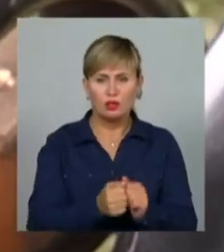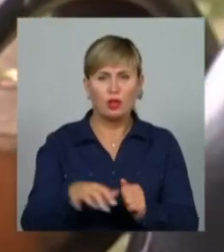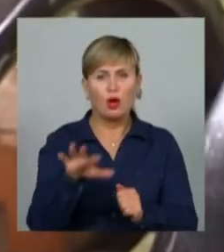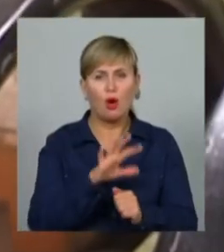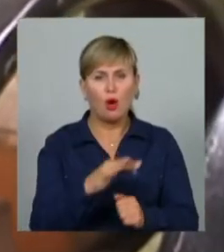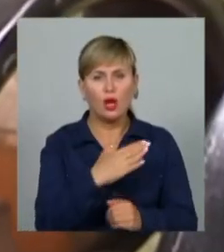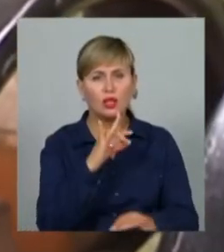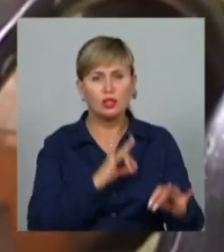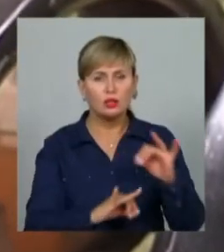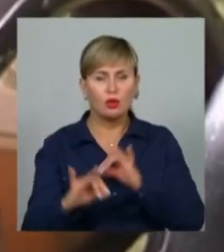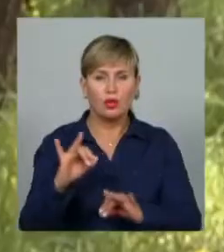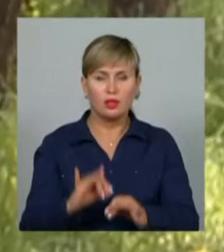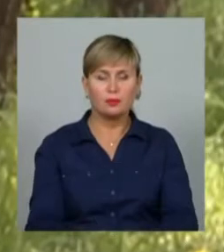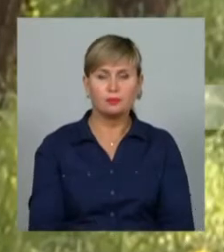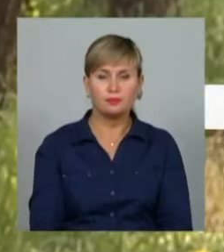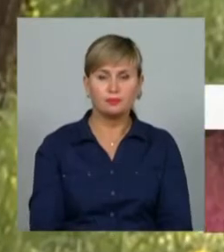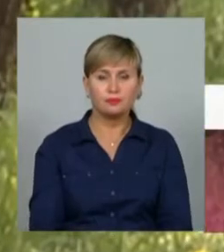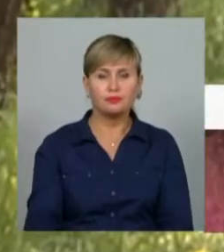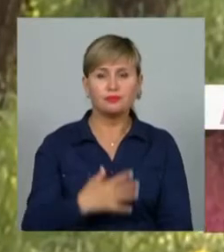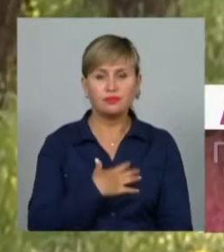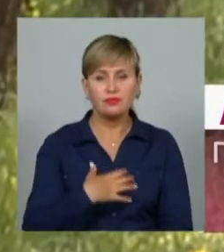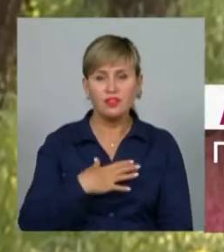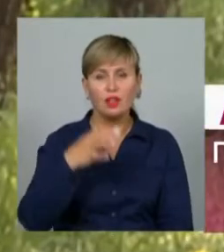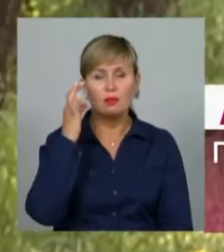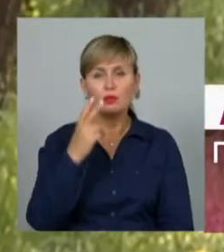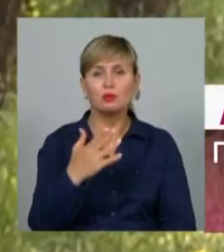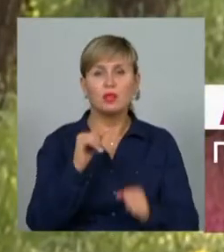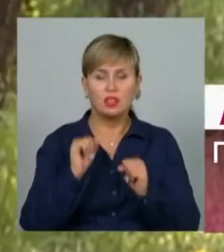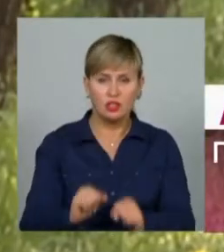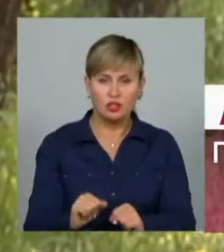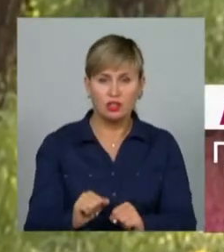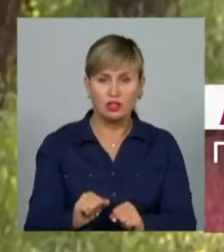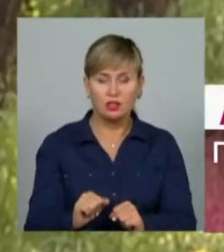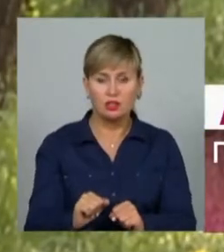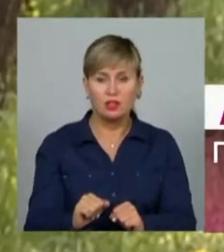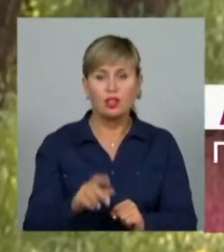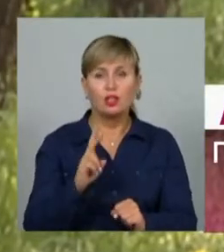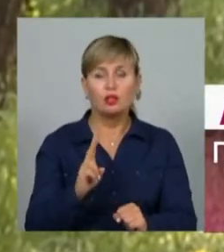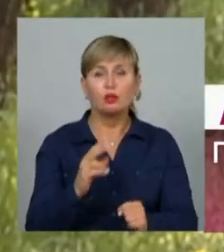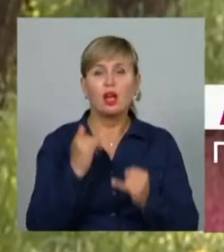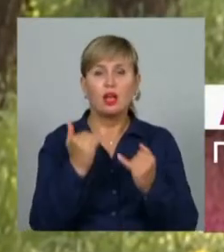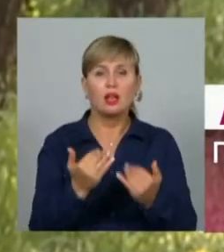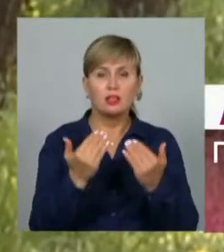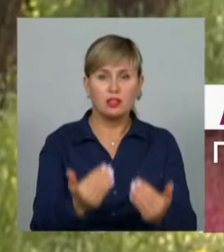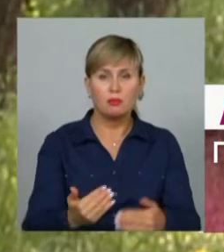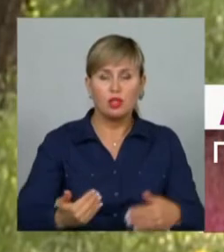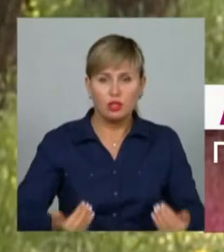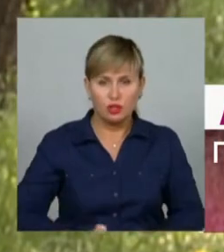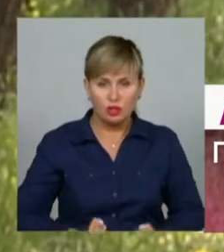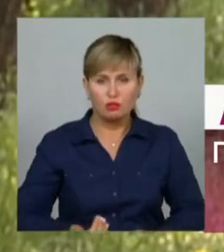подвигах легендарного предка. Важно помнить, кто тебя защищал, кто ради тебя жизнью